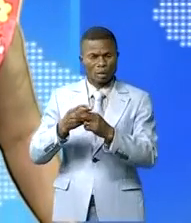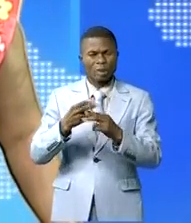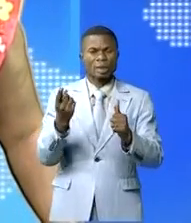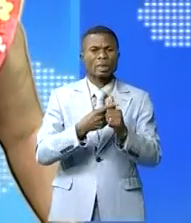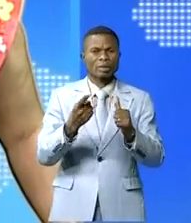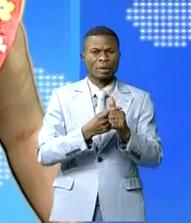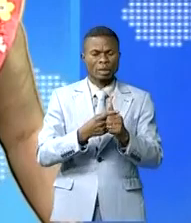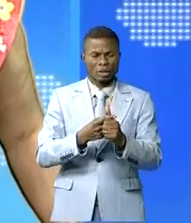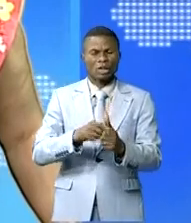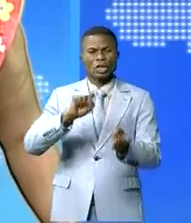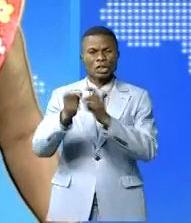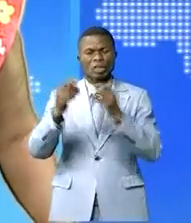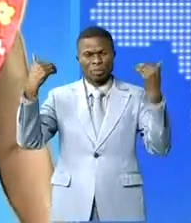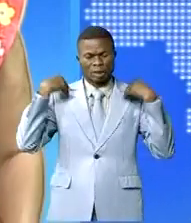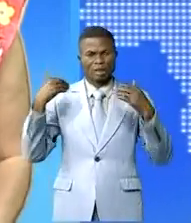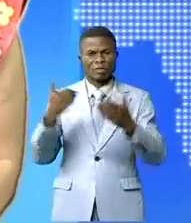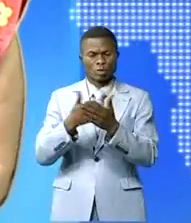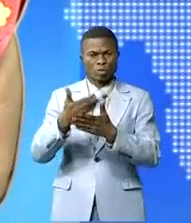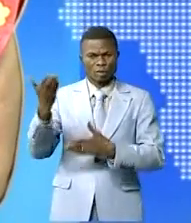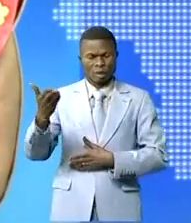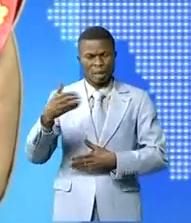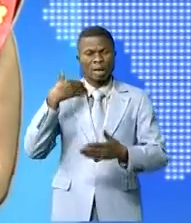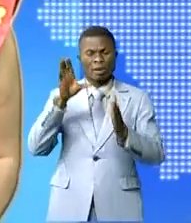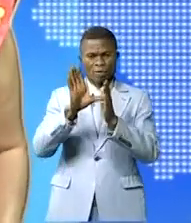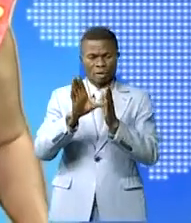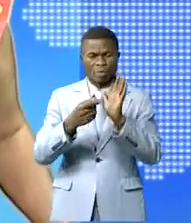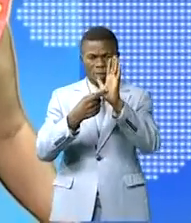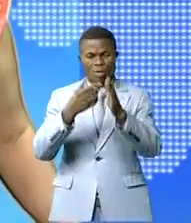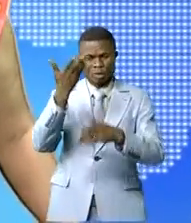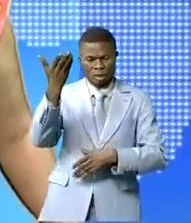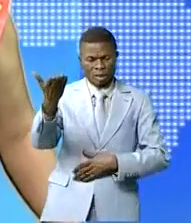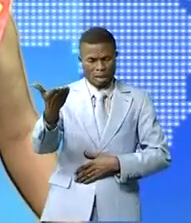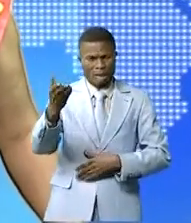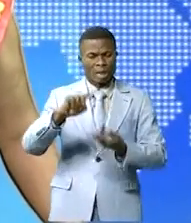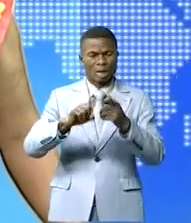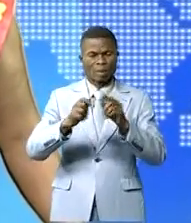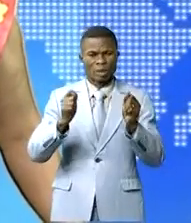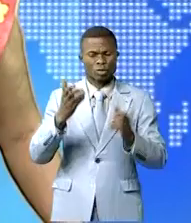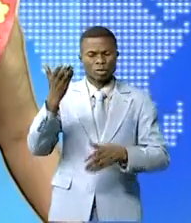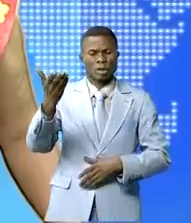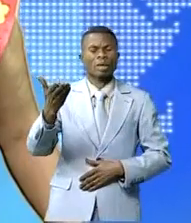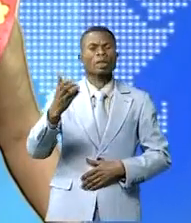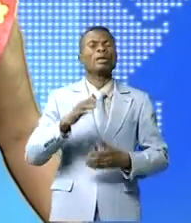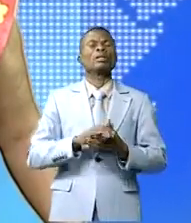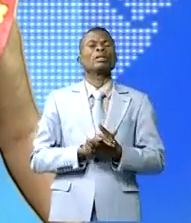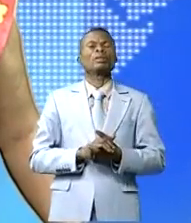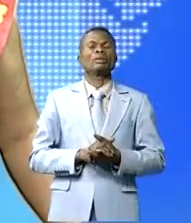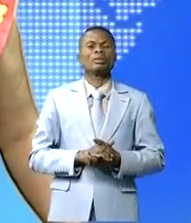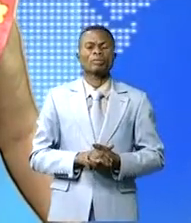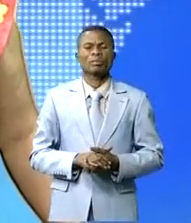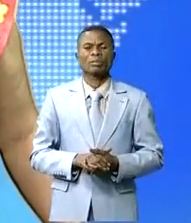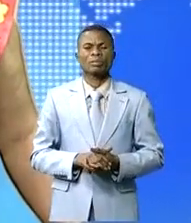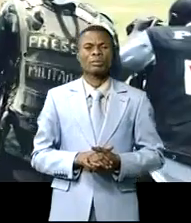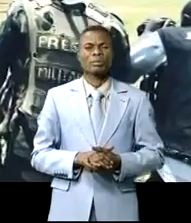notamment l'état des sièges. Revivons son arrivée en images à travers ses reportages signés Pati Tondo Mutizunda, Marcel Mubenga et